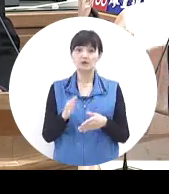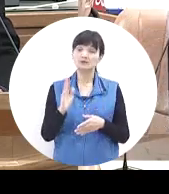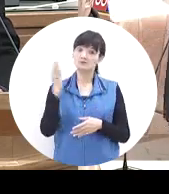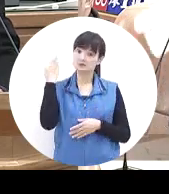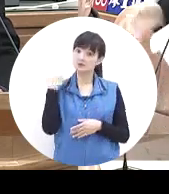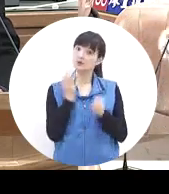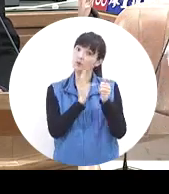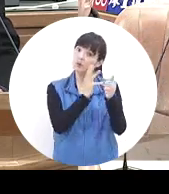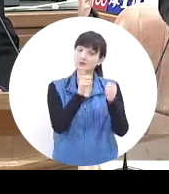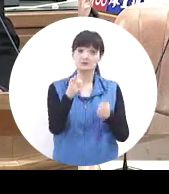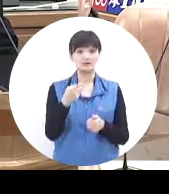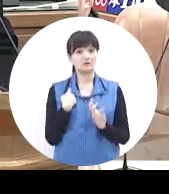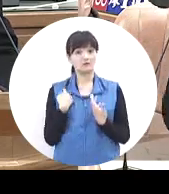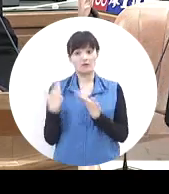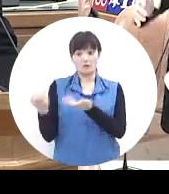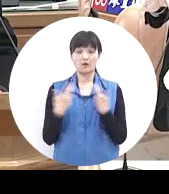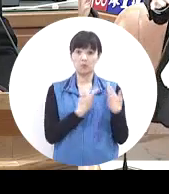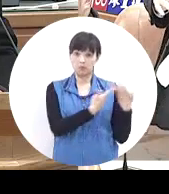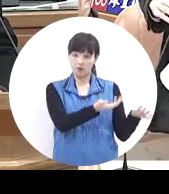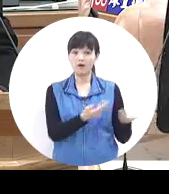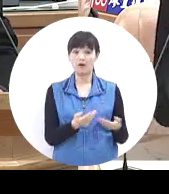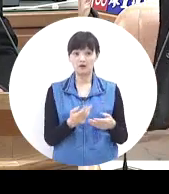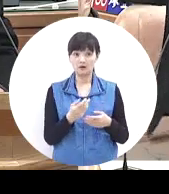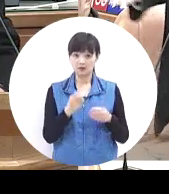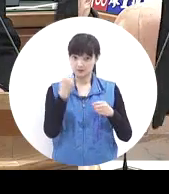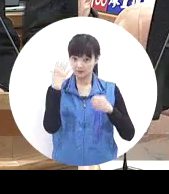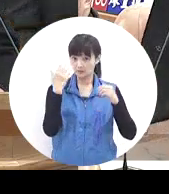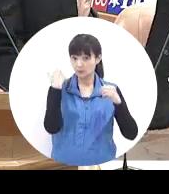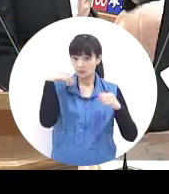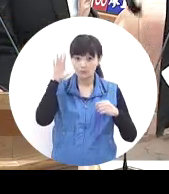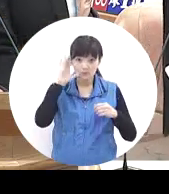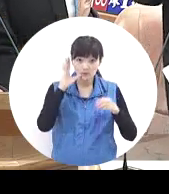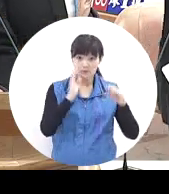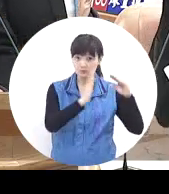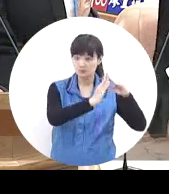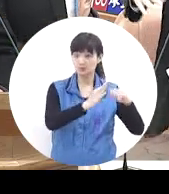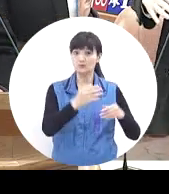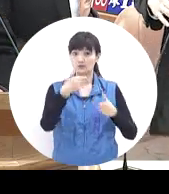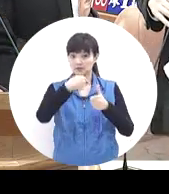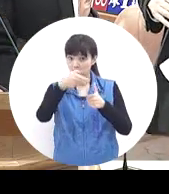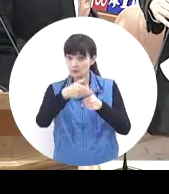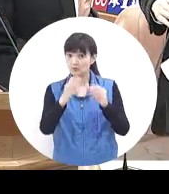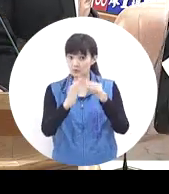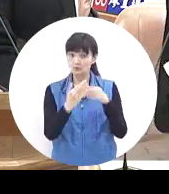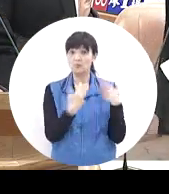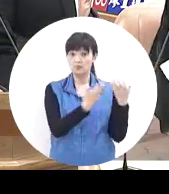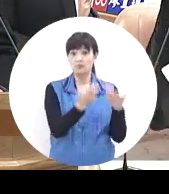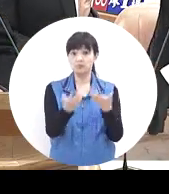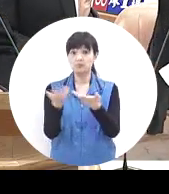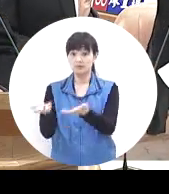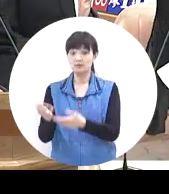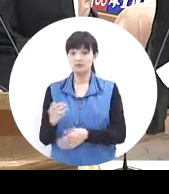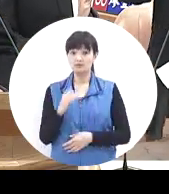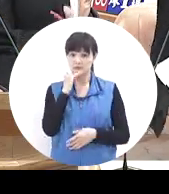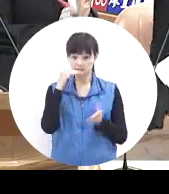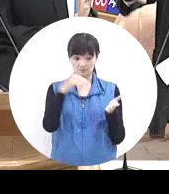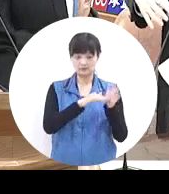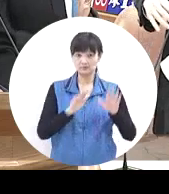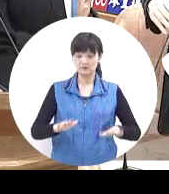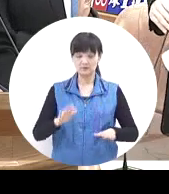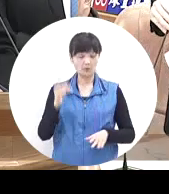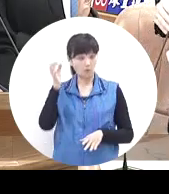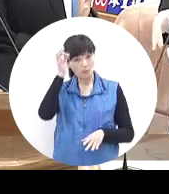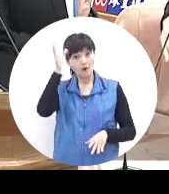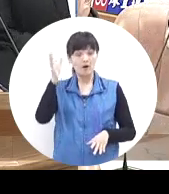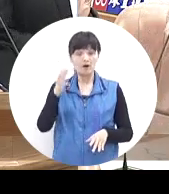局，推给这个新闻局，推给各局处单位，然后说最后副秘书长可以总结。结果你今天终于开窍了，我也愿